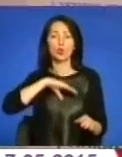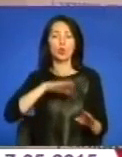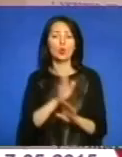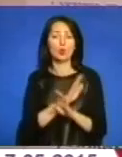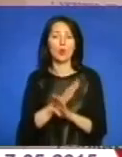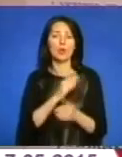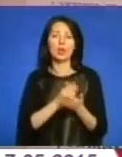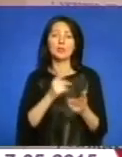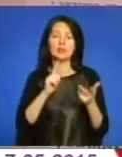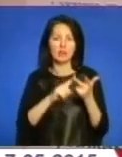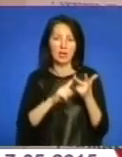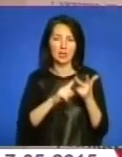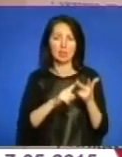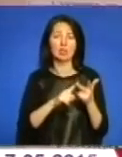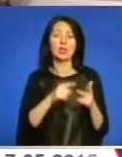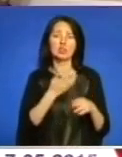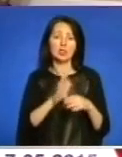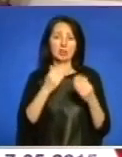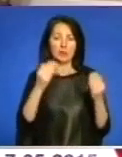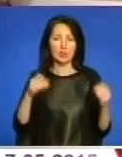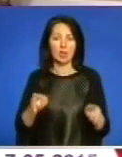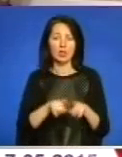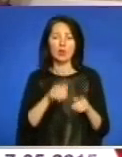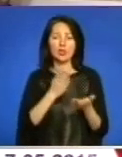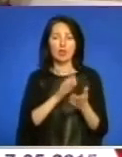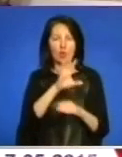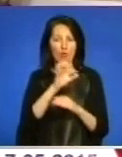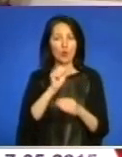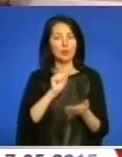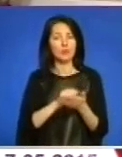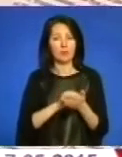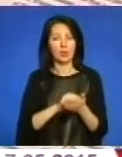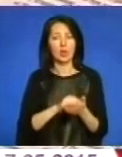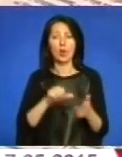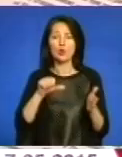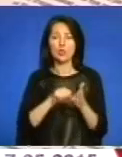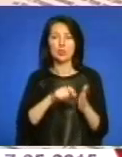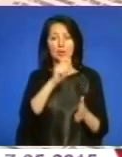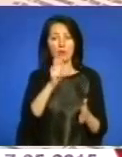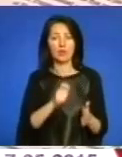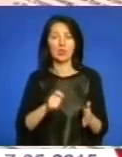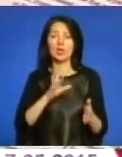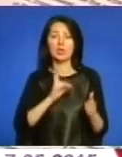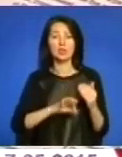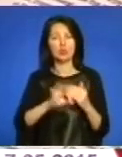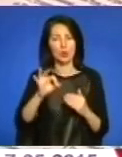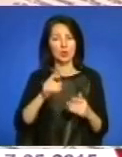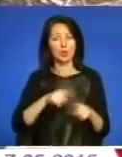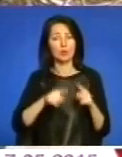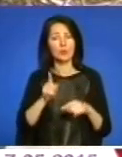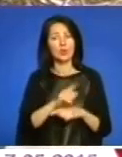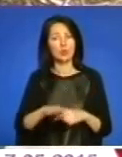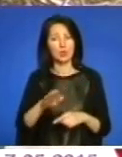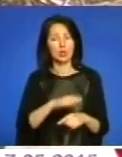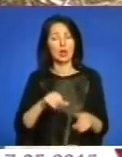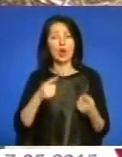розділі виставки. Також представлені фотоматеріали учасників війни на Сході родом з Тернопільщини. Організатори